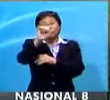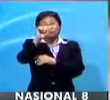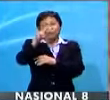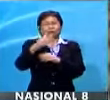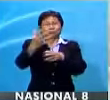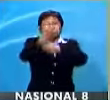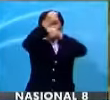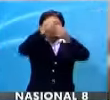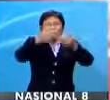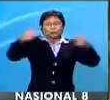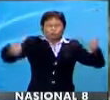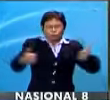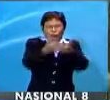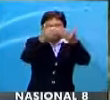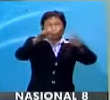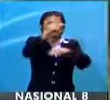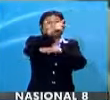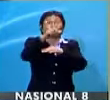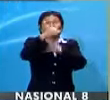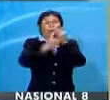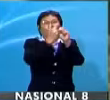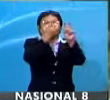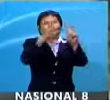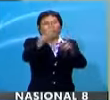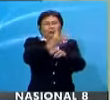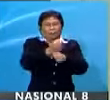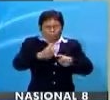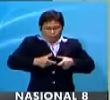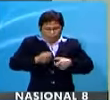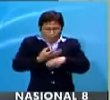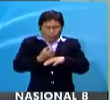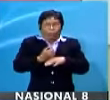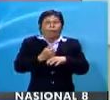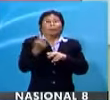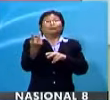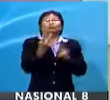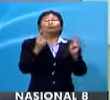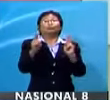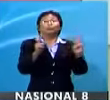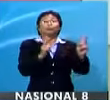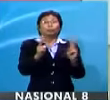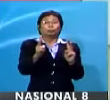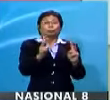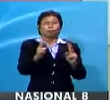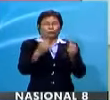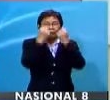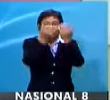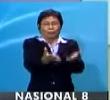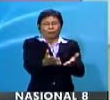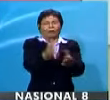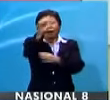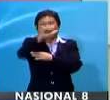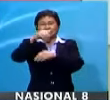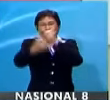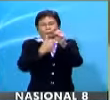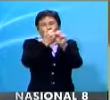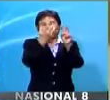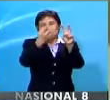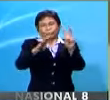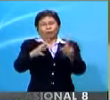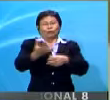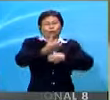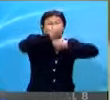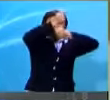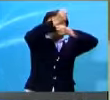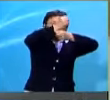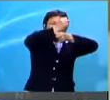juara kejohanan terbuka Kuala Lumpur 2014 dan meraih pingat emas bagi acara bergu pada kejohanan tpin bowling Asia 2014 selaku